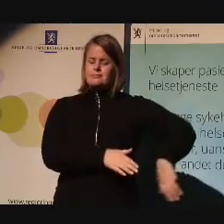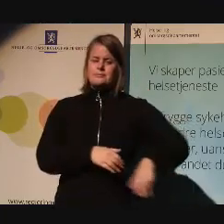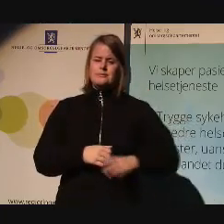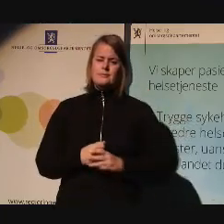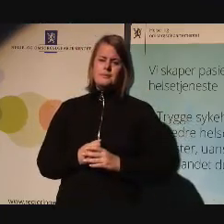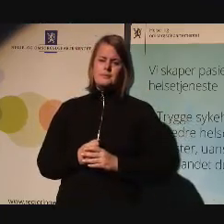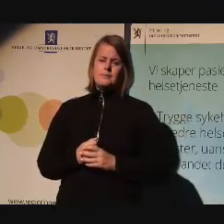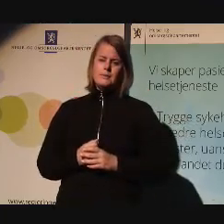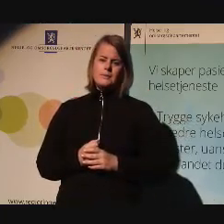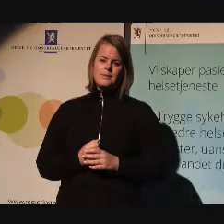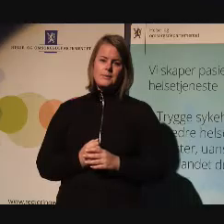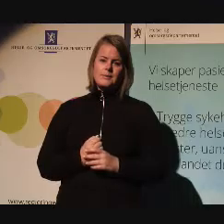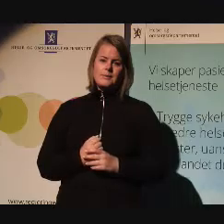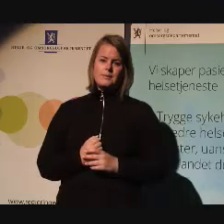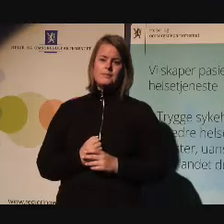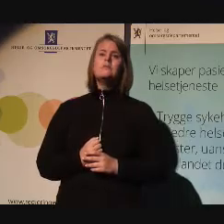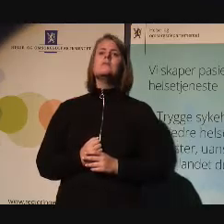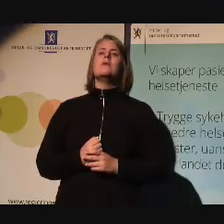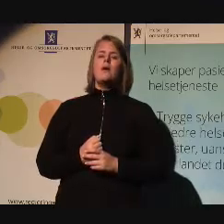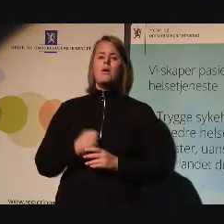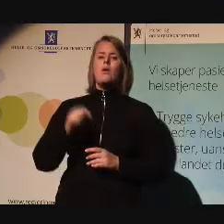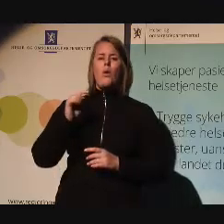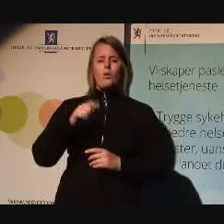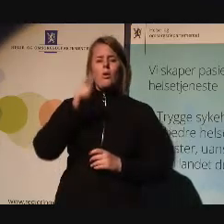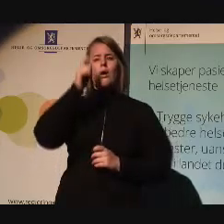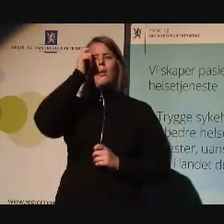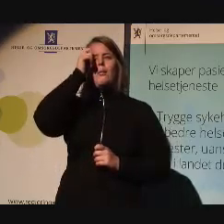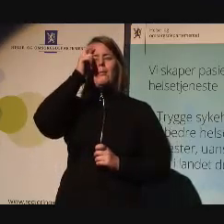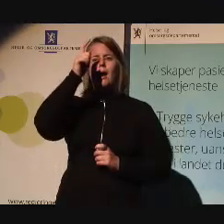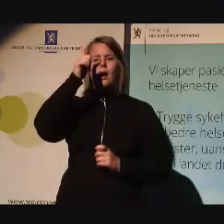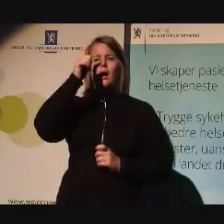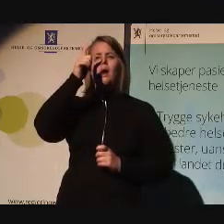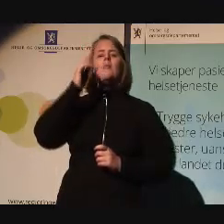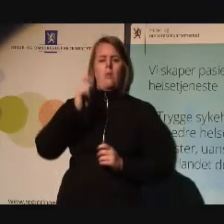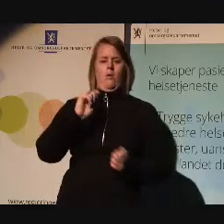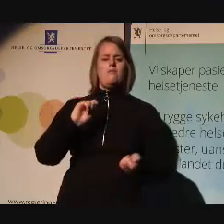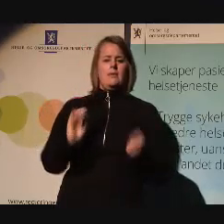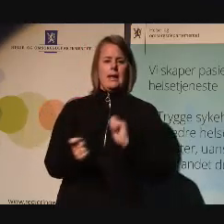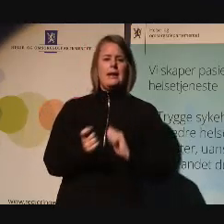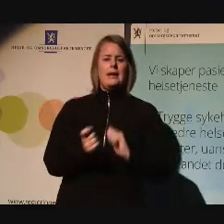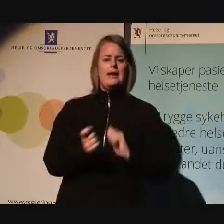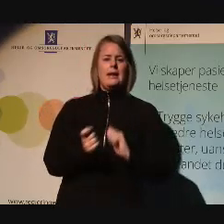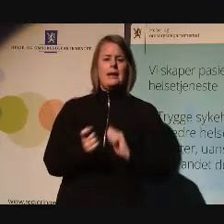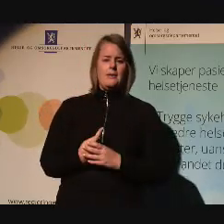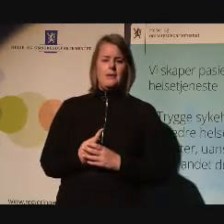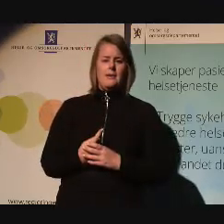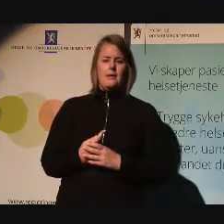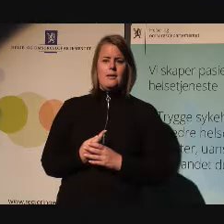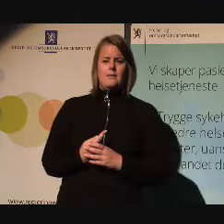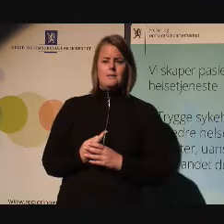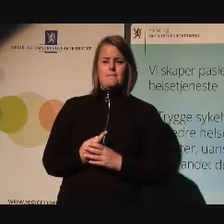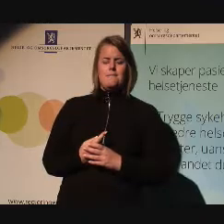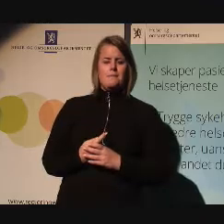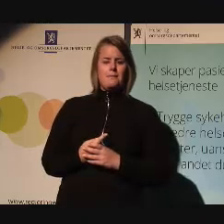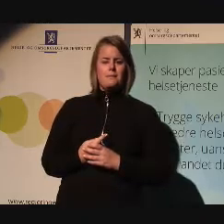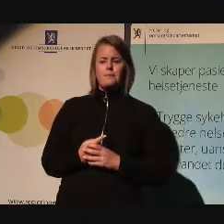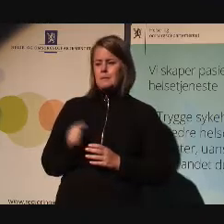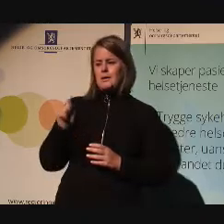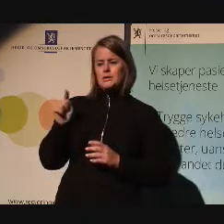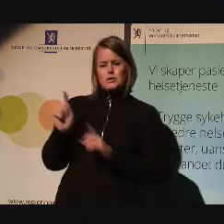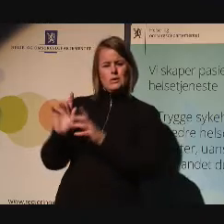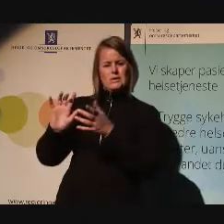Og se at vi er nødt til å gå i en annen retning. Vi er nødt til å tilnærme oss dette på en